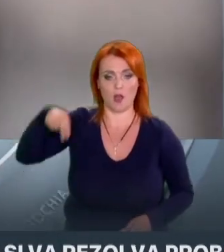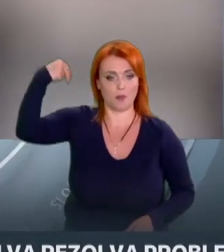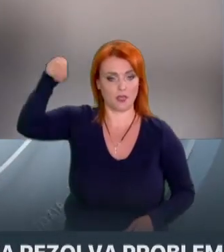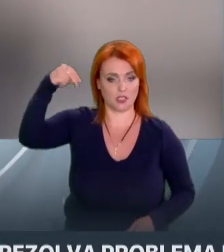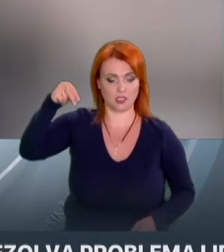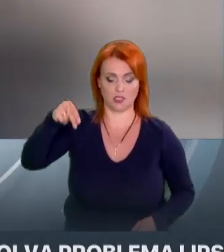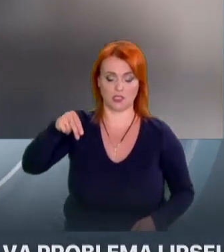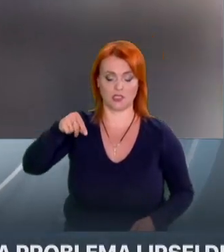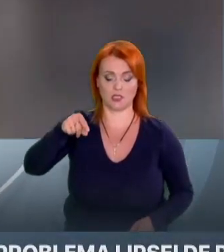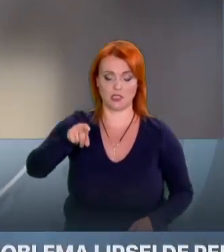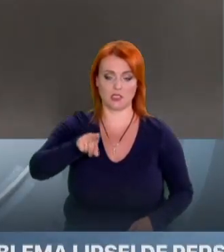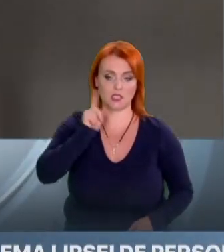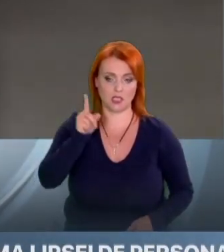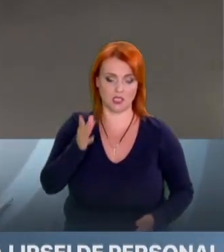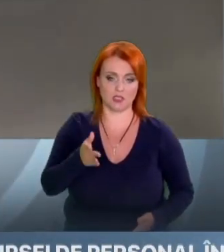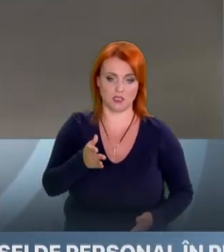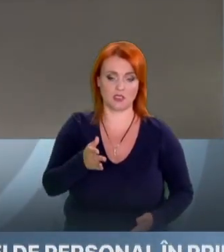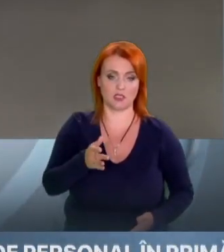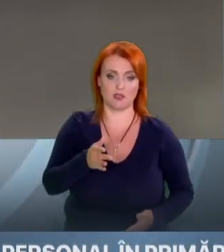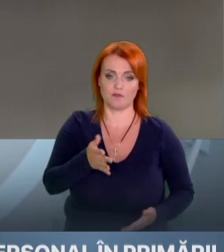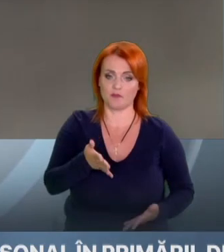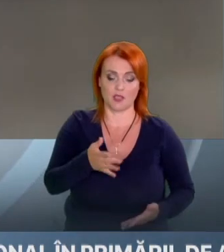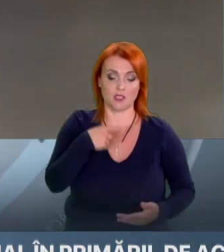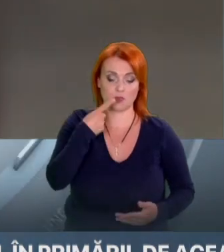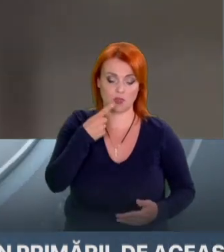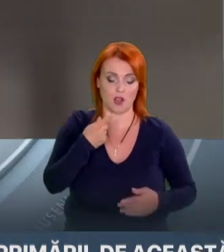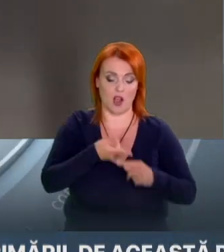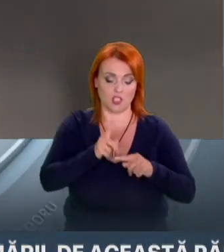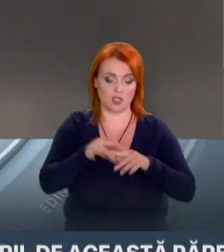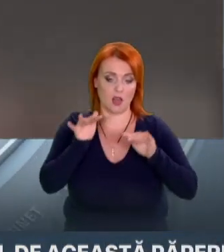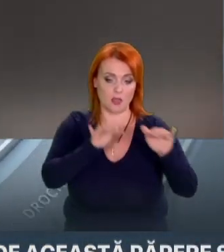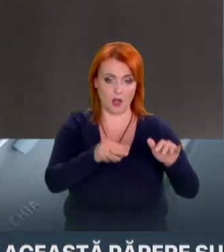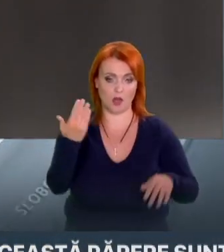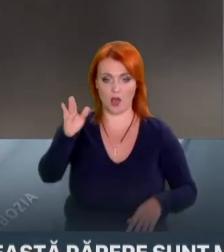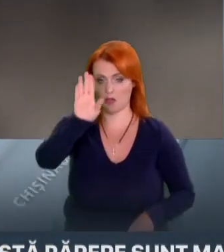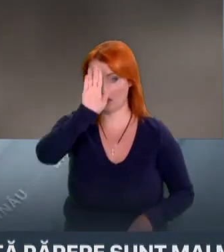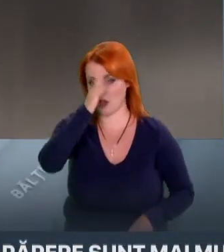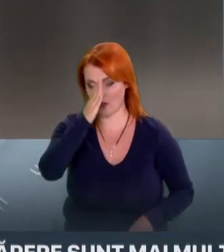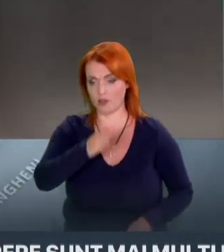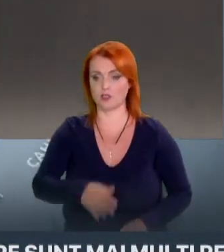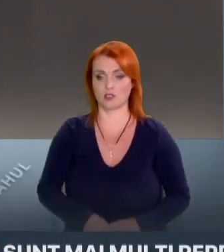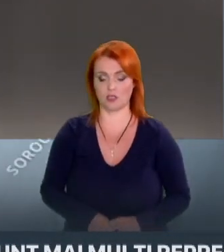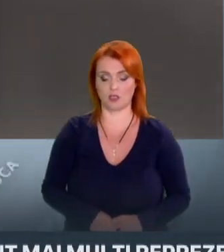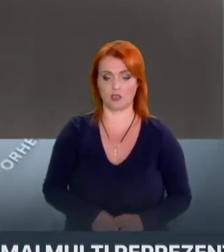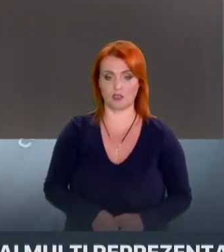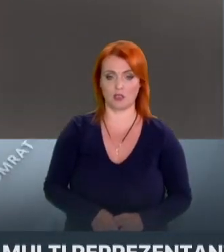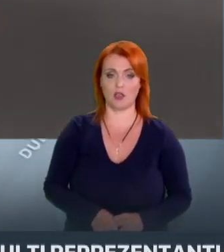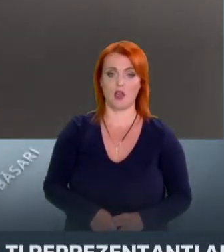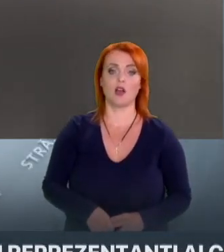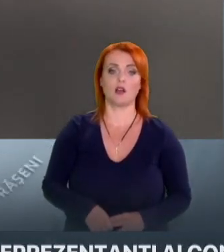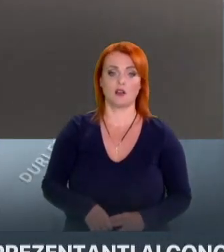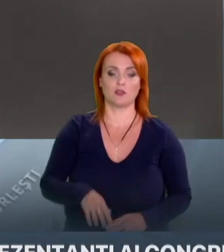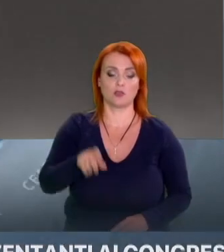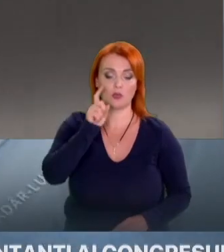a condamnat atacul inamicului asupra civililor și a amintit că, opunând rezistență Moscovei, Ucraina apără și alte state, inclusiv